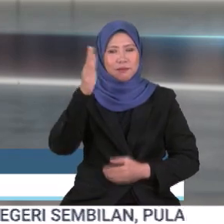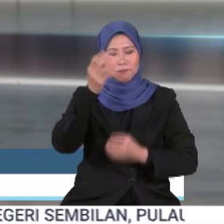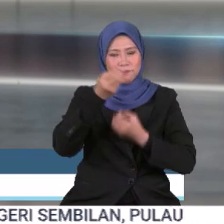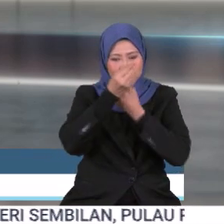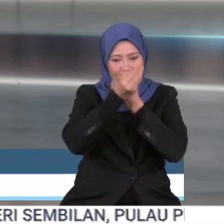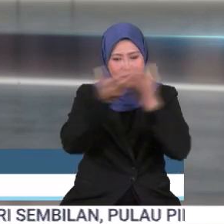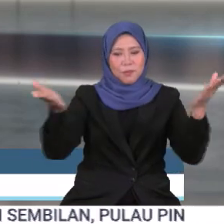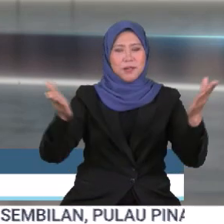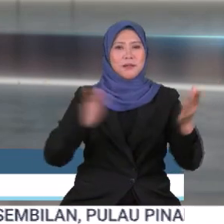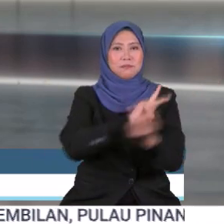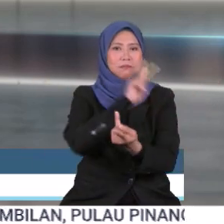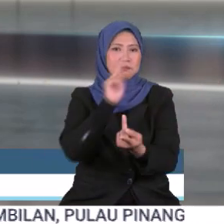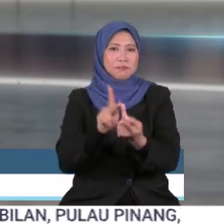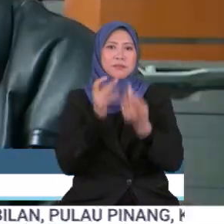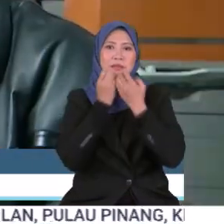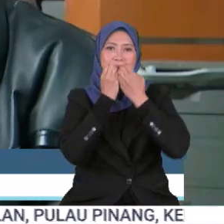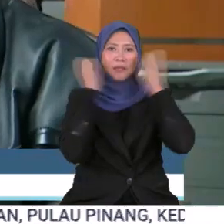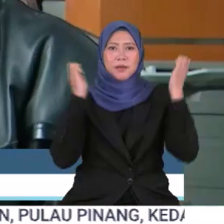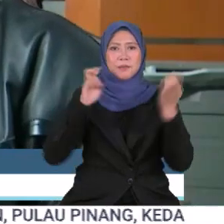tepat dan